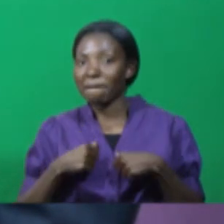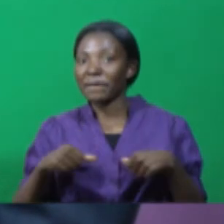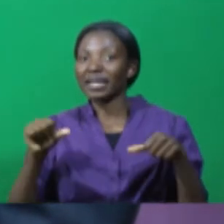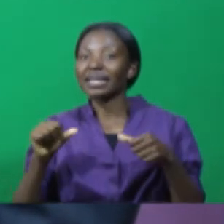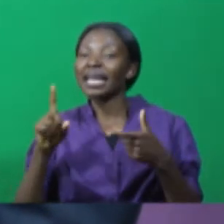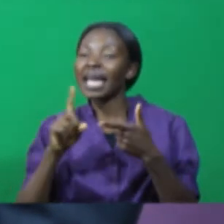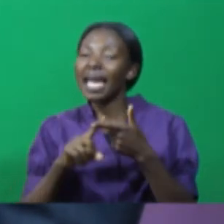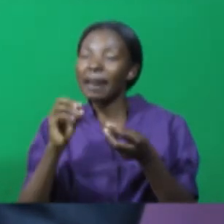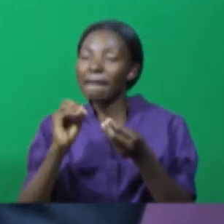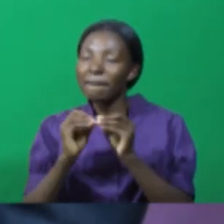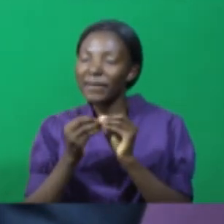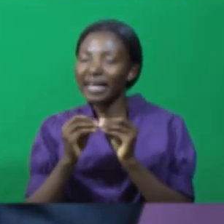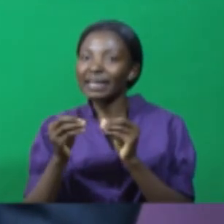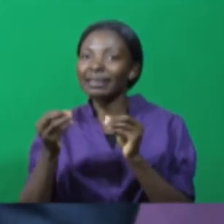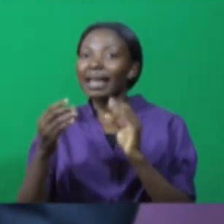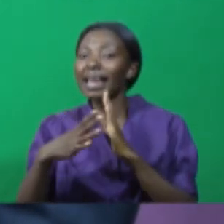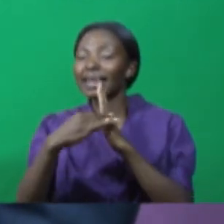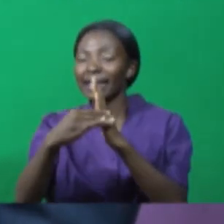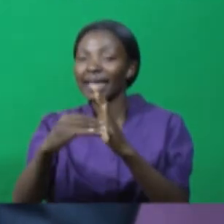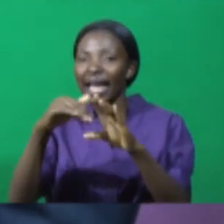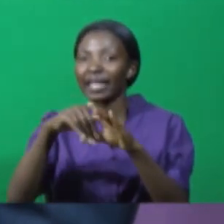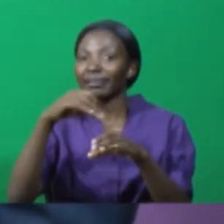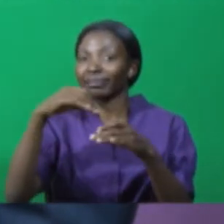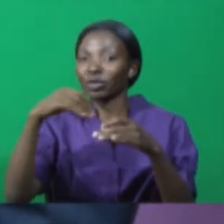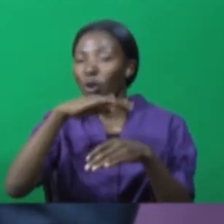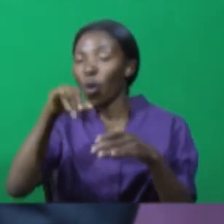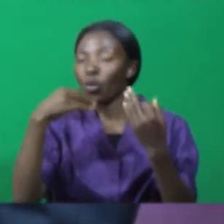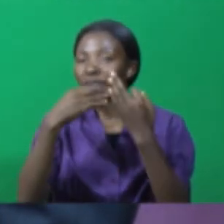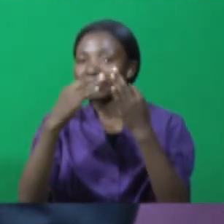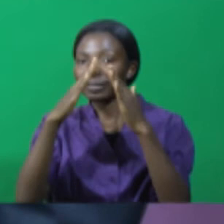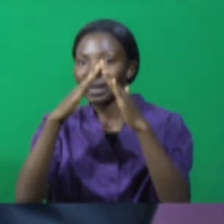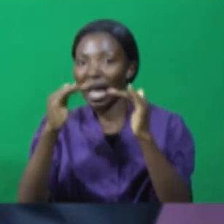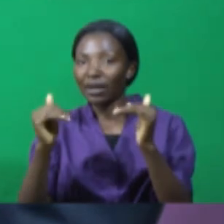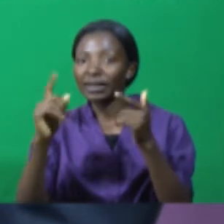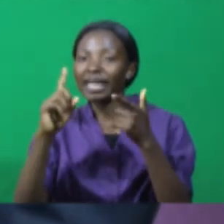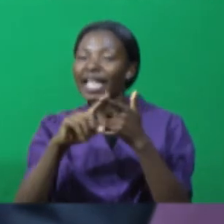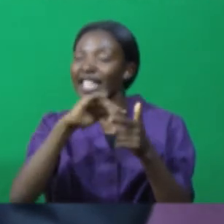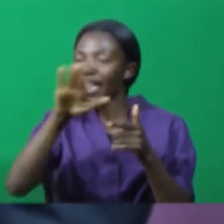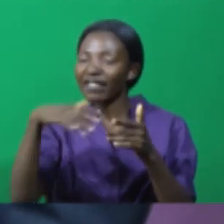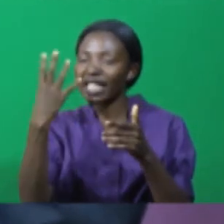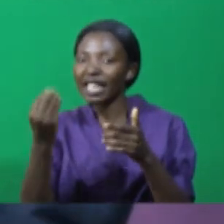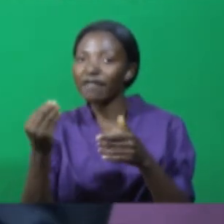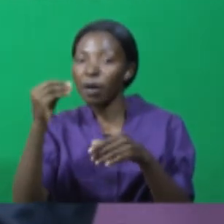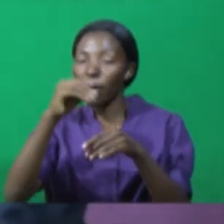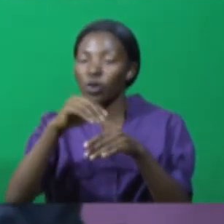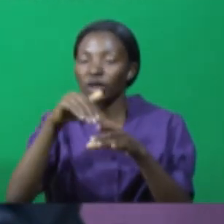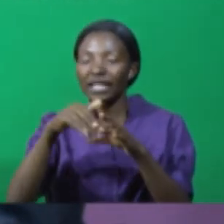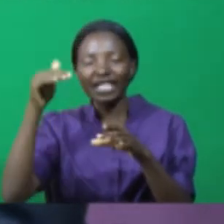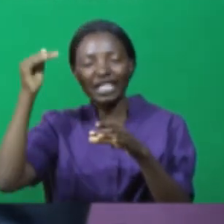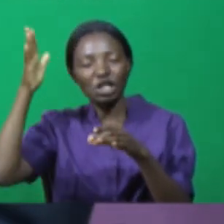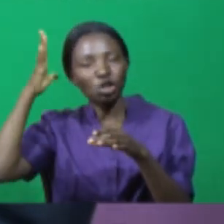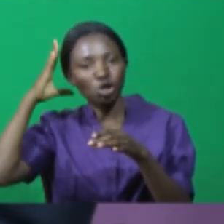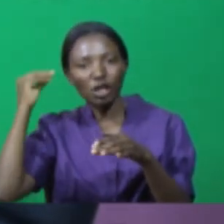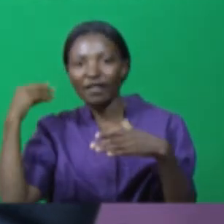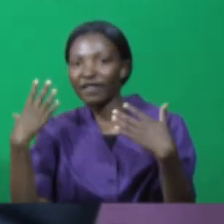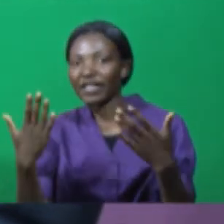akamuita mutariri weimba yake. Zvose zvakanga anazvo akazvisa pamaoko ake. Zvino kubva pakuitwa kwake mutariri weimba yake.